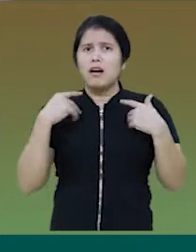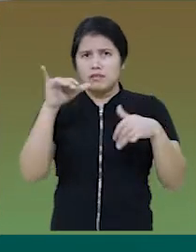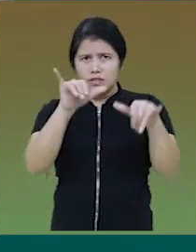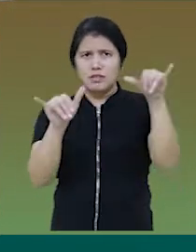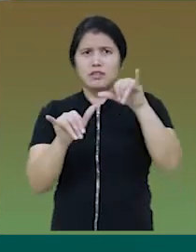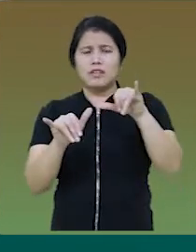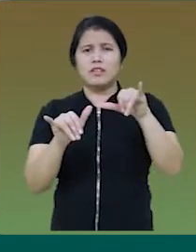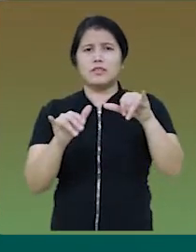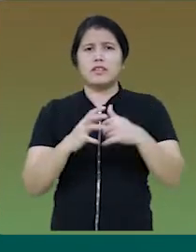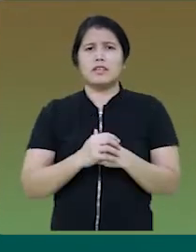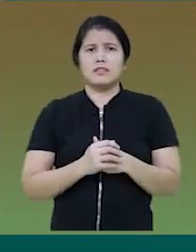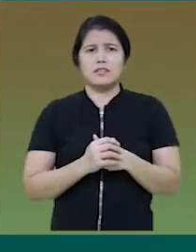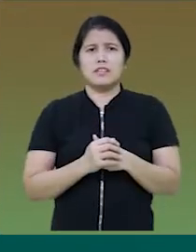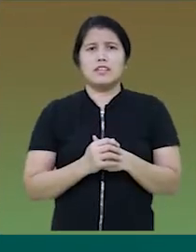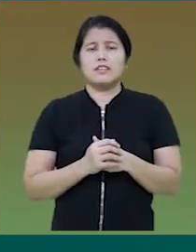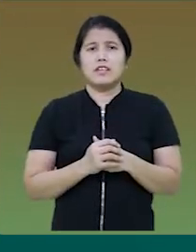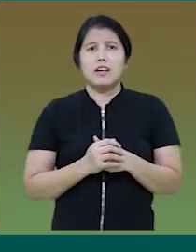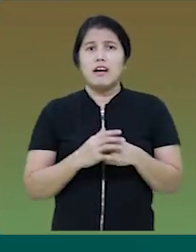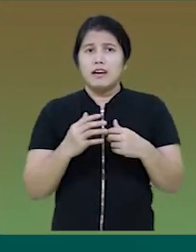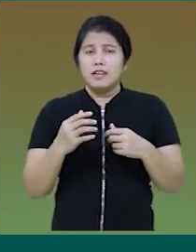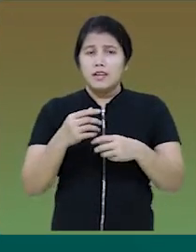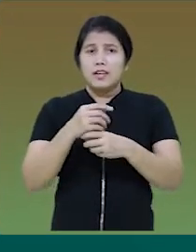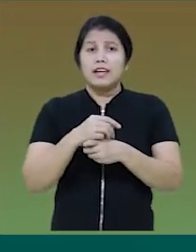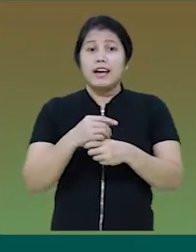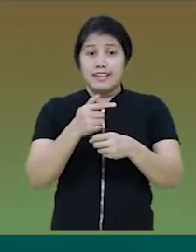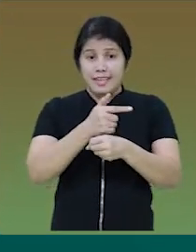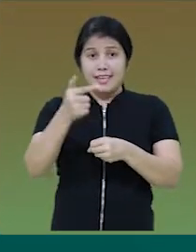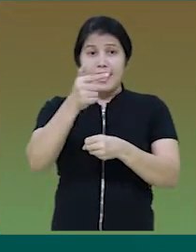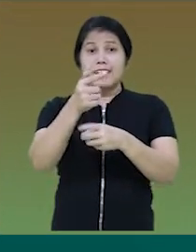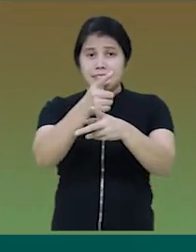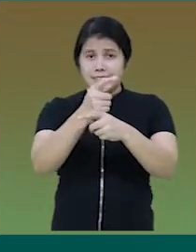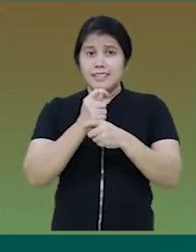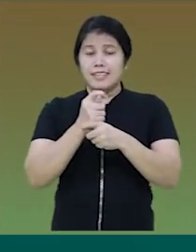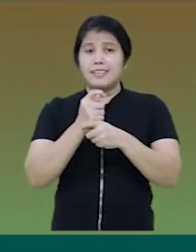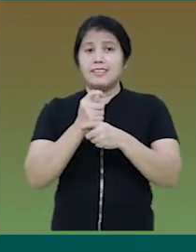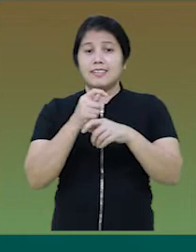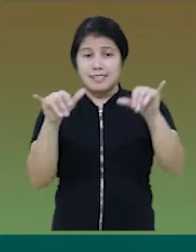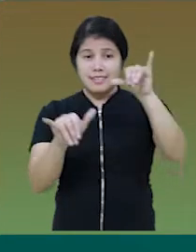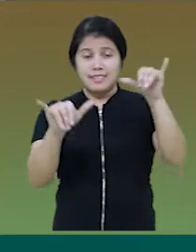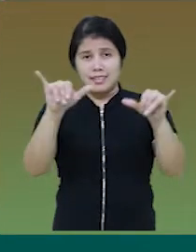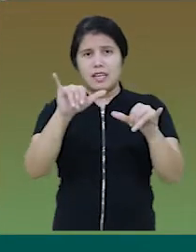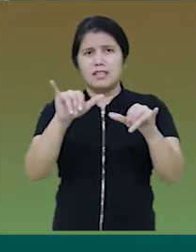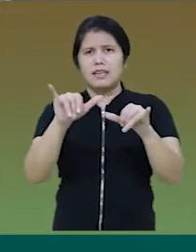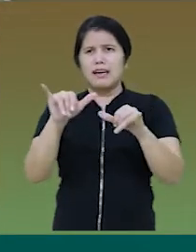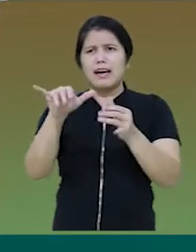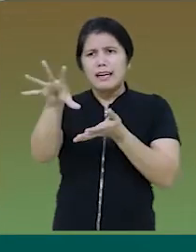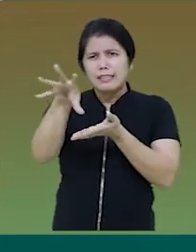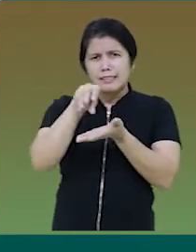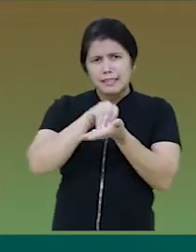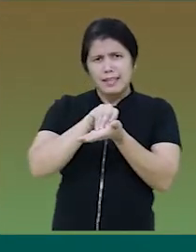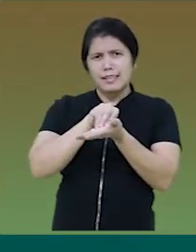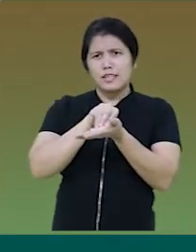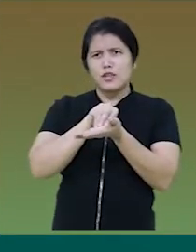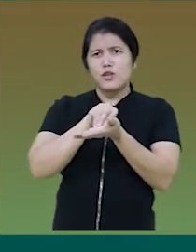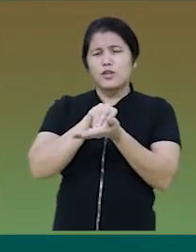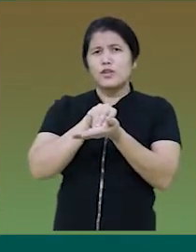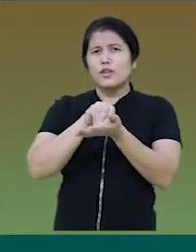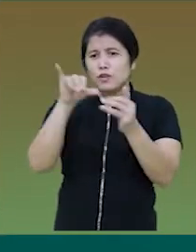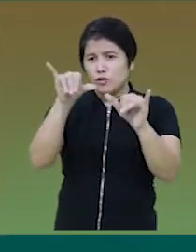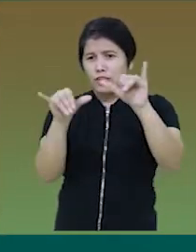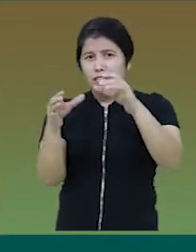lalagyan nito. The gas takes the size of the container. Ginagaya ng gas ang sukat ng